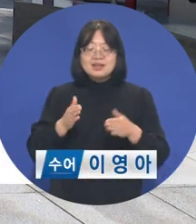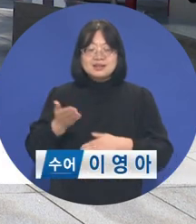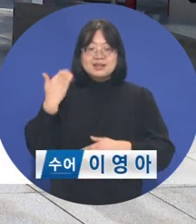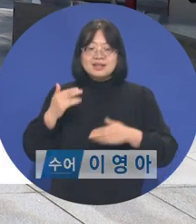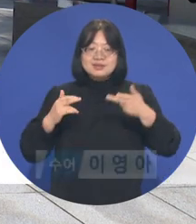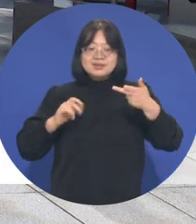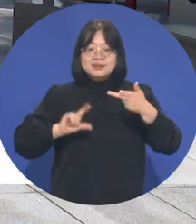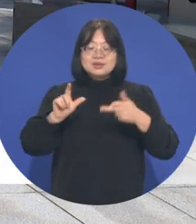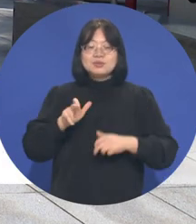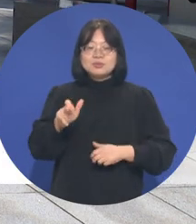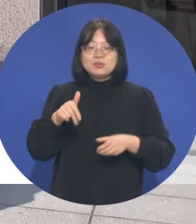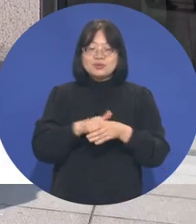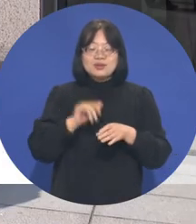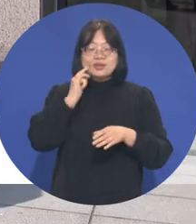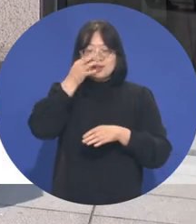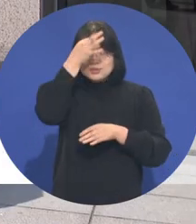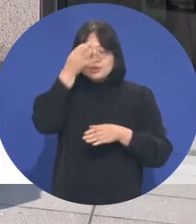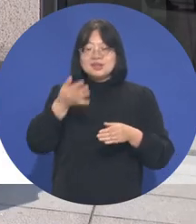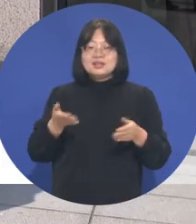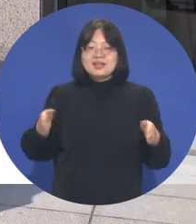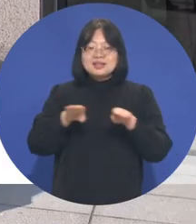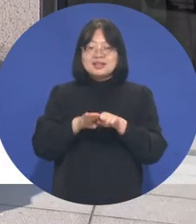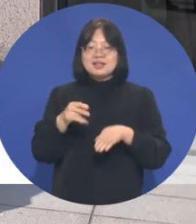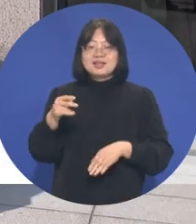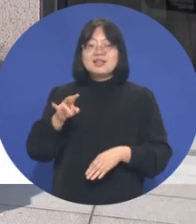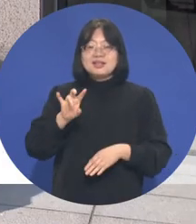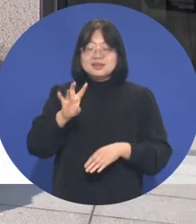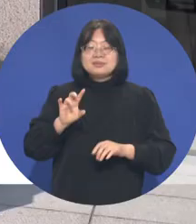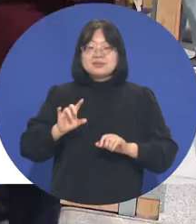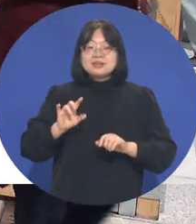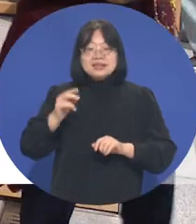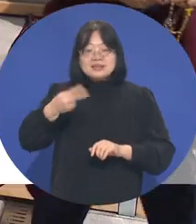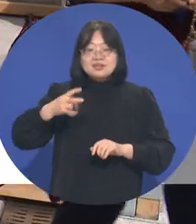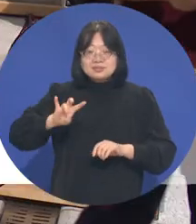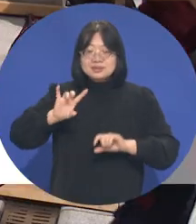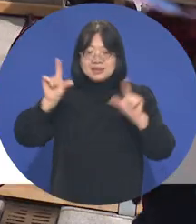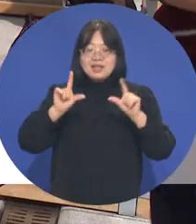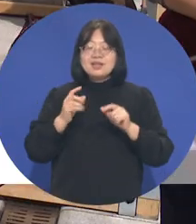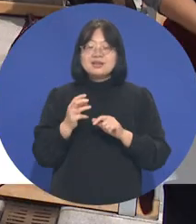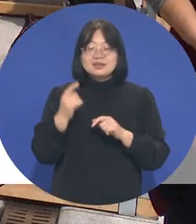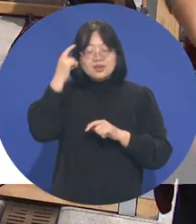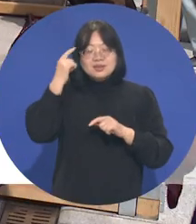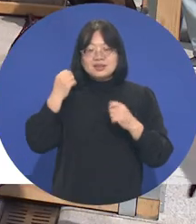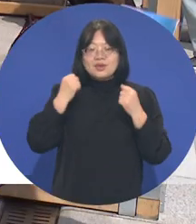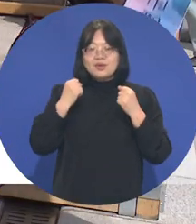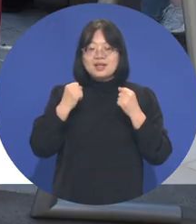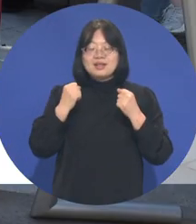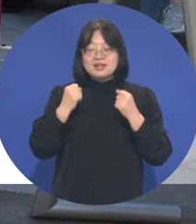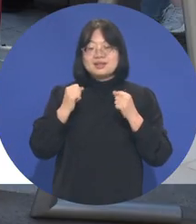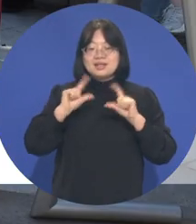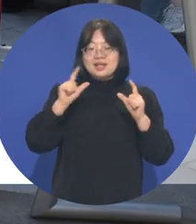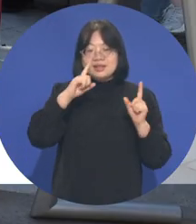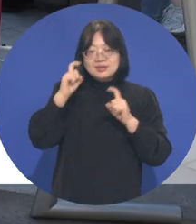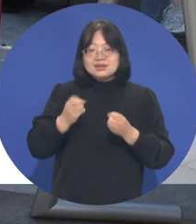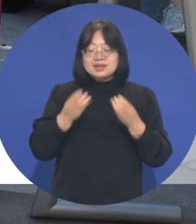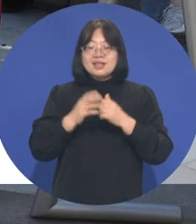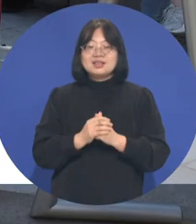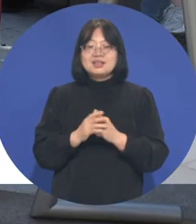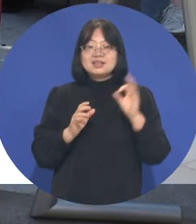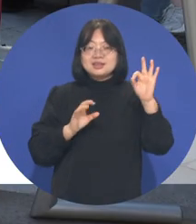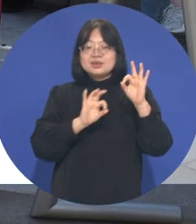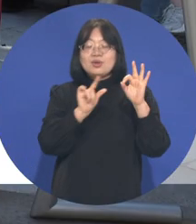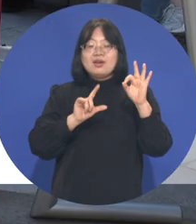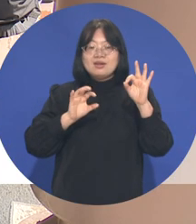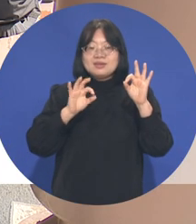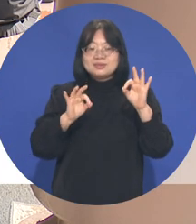경기도가 지난 17일 군포문화예술회관에서 2024 정신건강의 날 기념식을 열었습니다. 이는 10월 10일